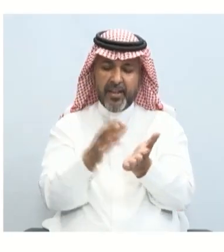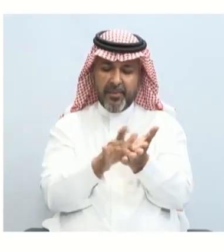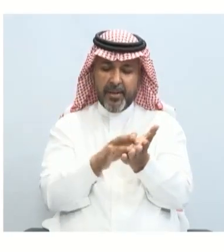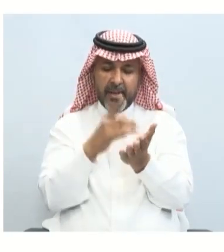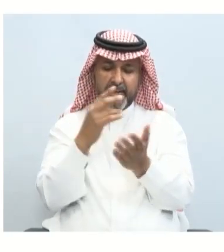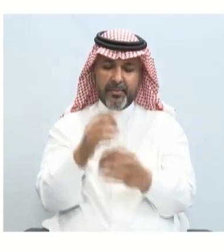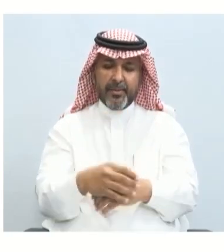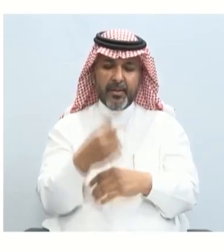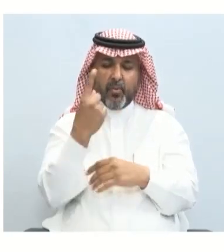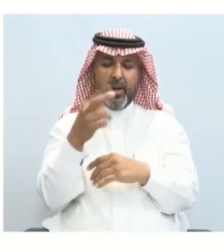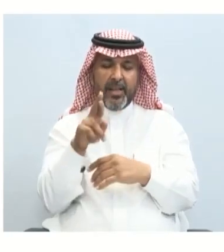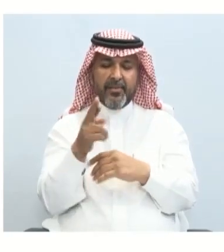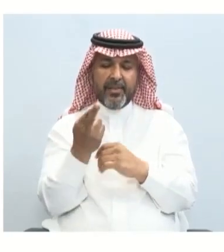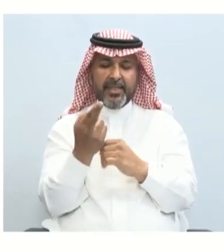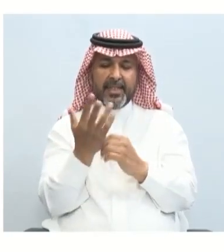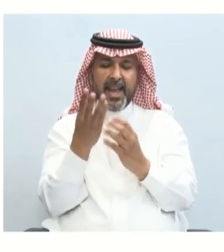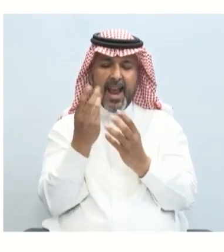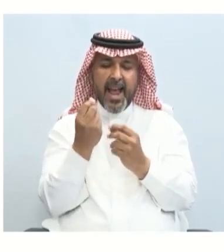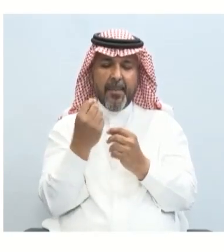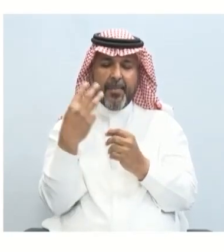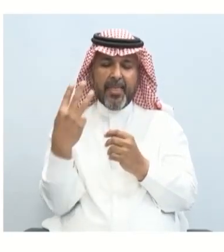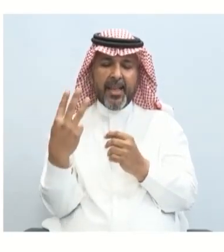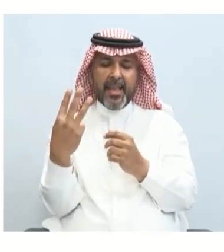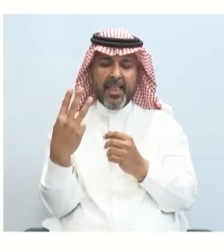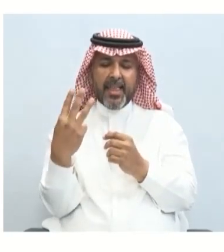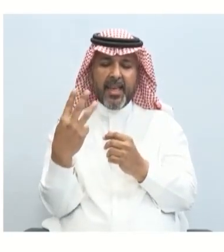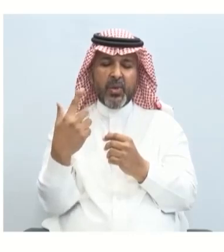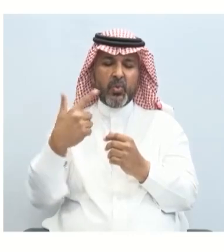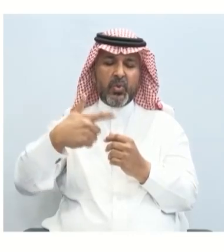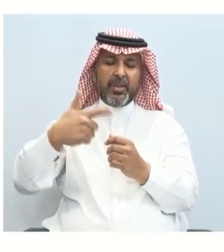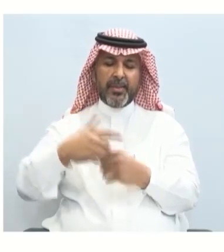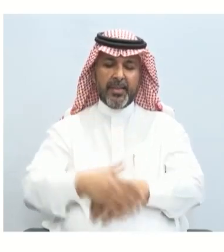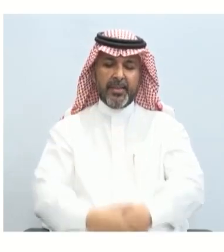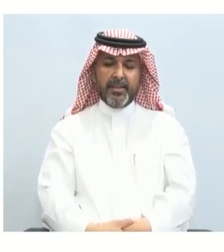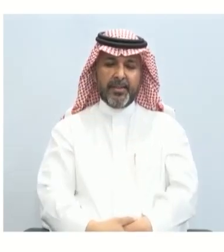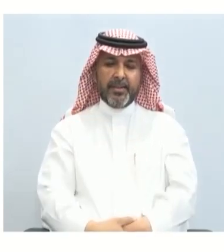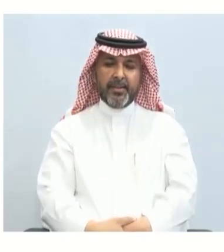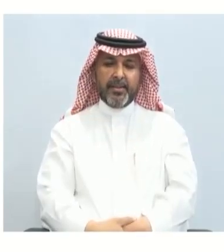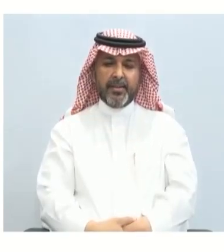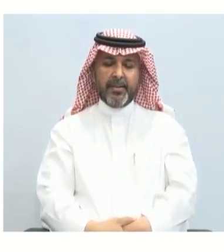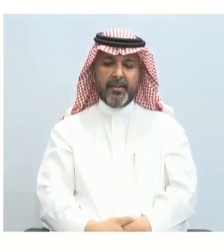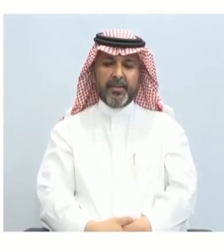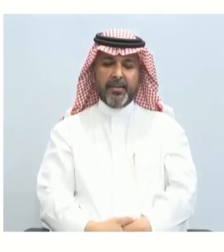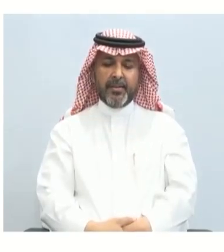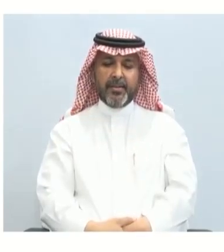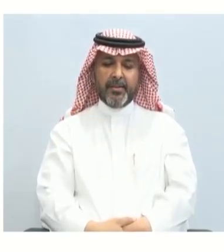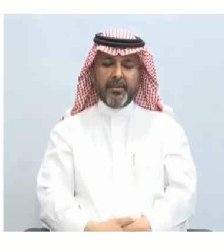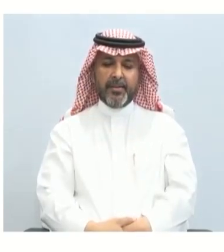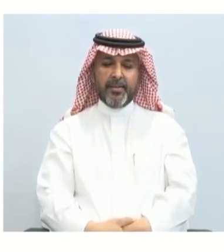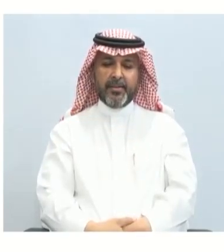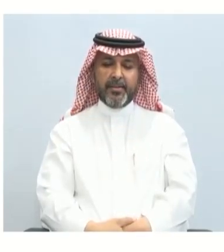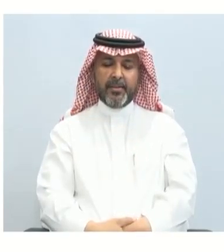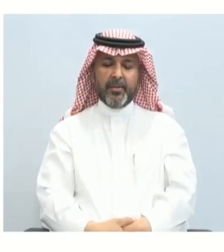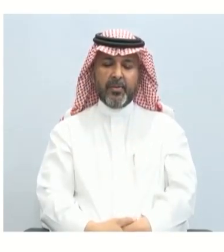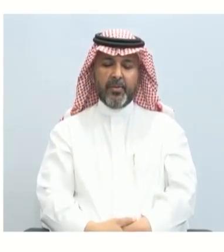1 فاصله 73 يعني بهذه الصوره كذلك اخذنا طريقه اخرى اللي هي طريقه المثلث